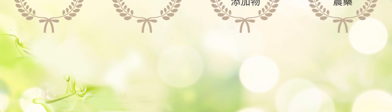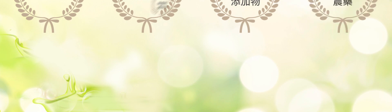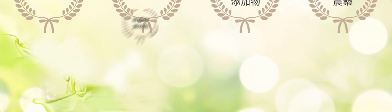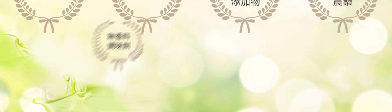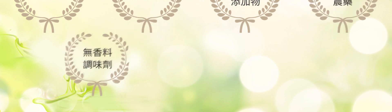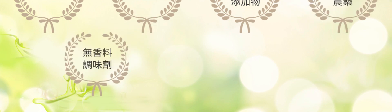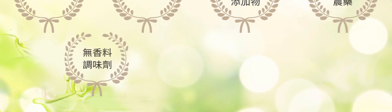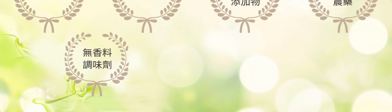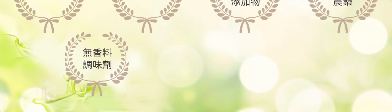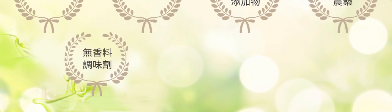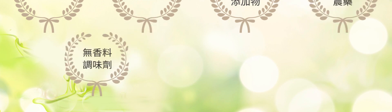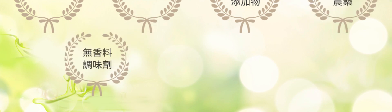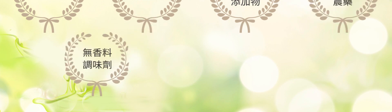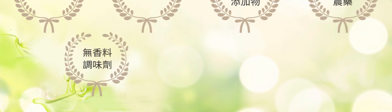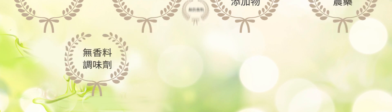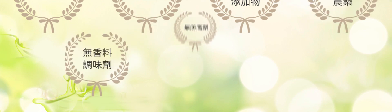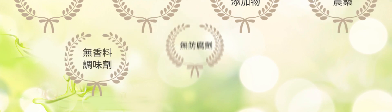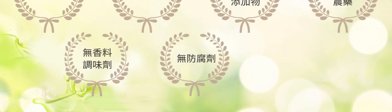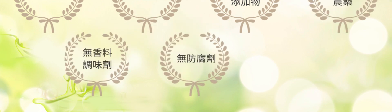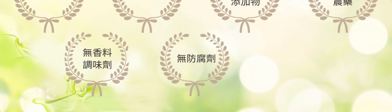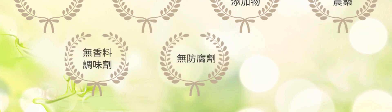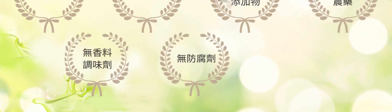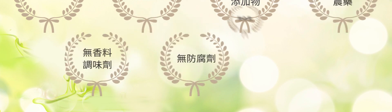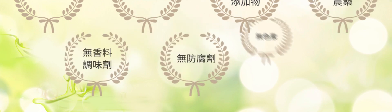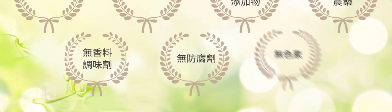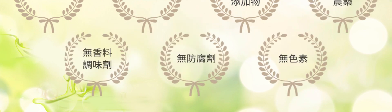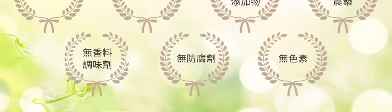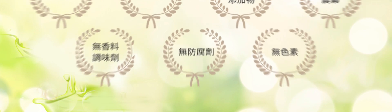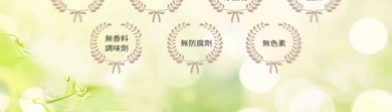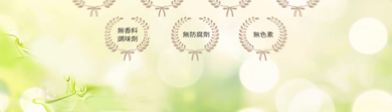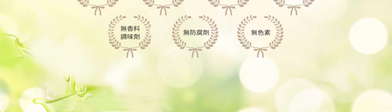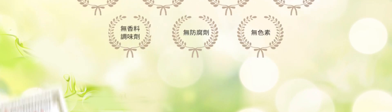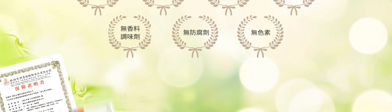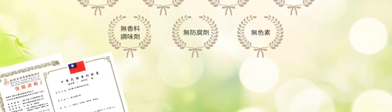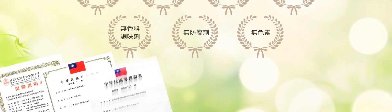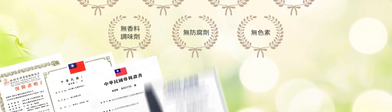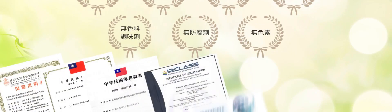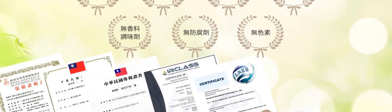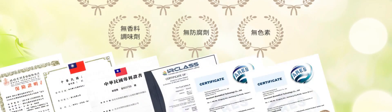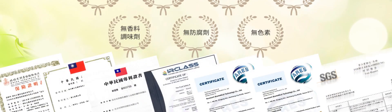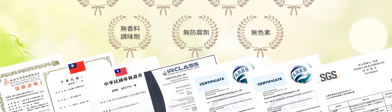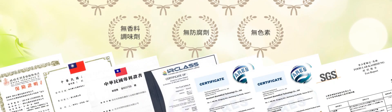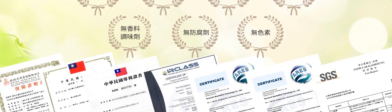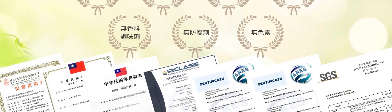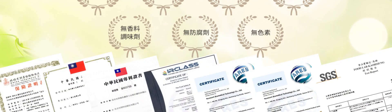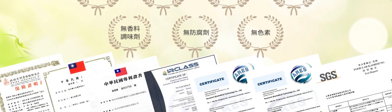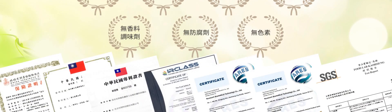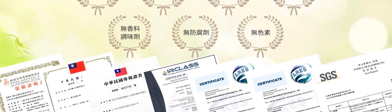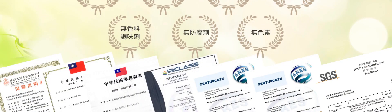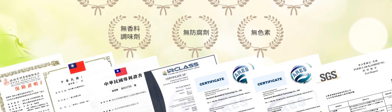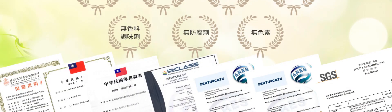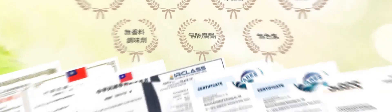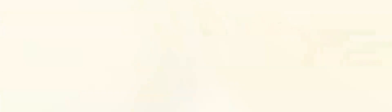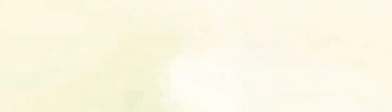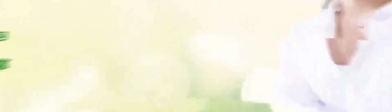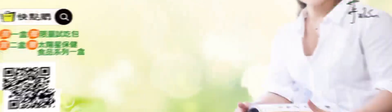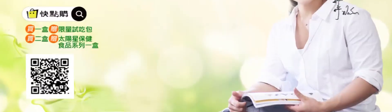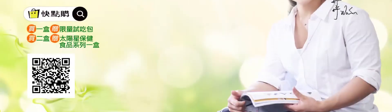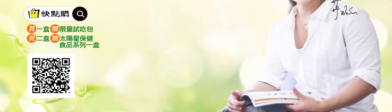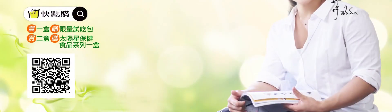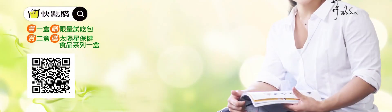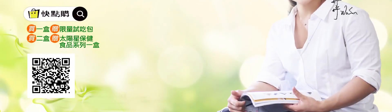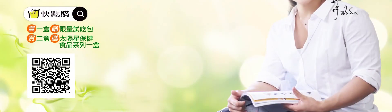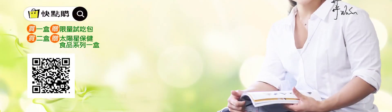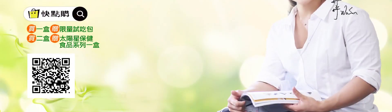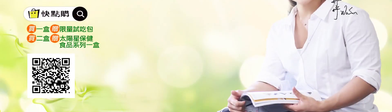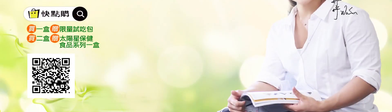药，无香料调味剂，无防腐剂，无色素，7大保证，7大认证，觉得好安心。每日